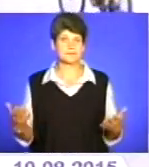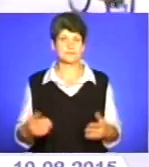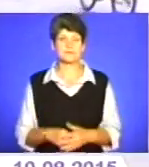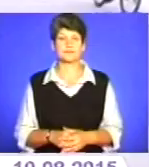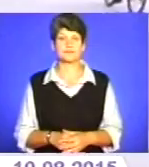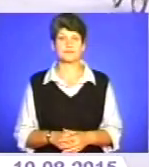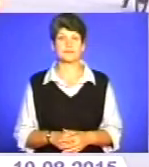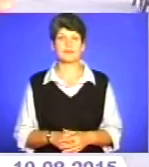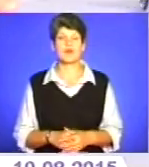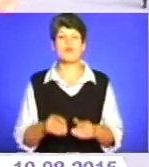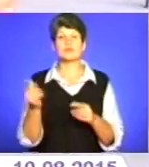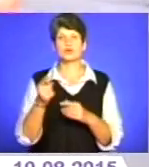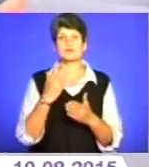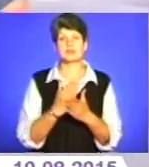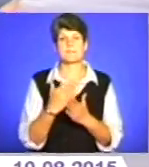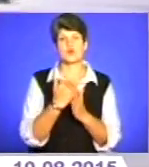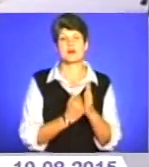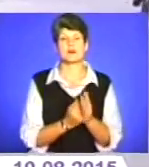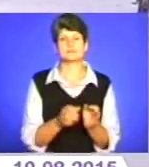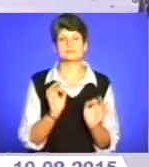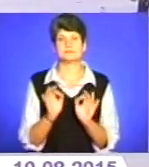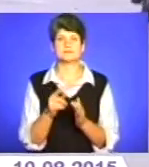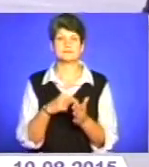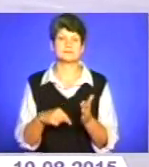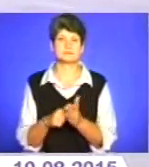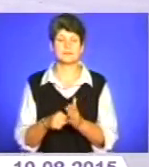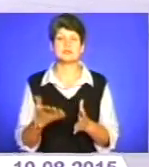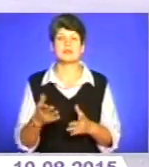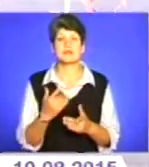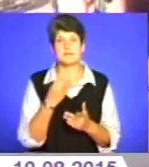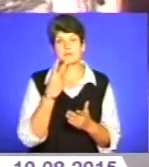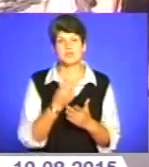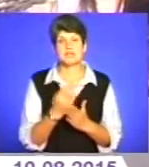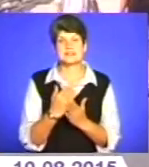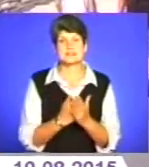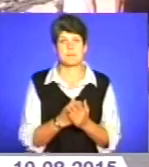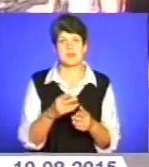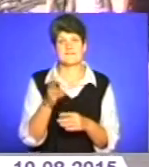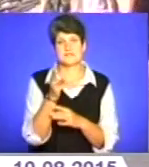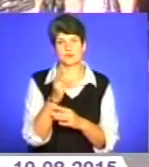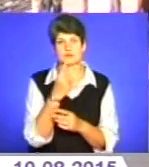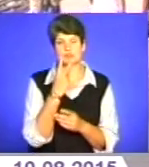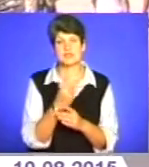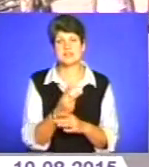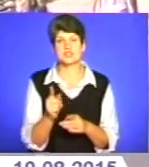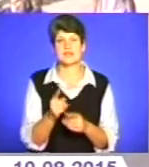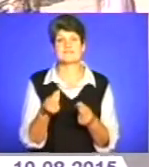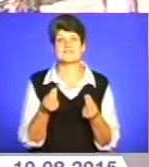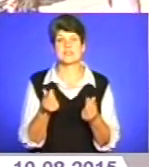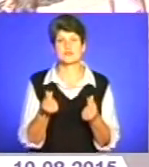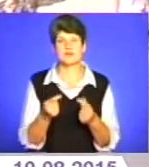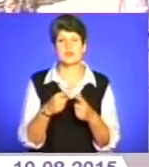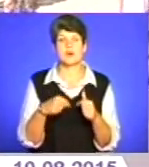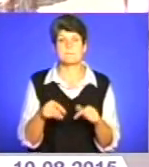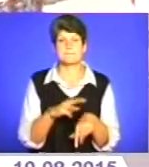У Тернополі діє програма «Безпечне місто», яка передбачає створення системи відеопостереження та фінансування правоохоронних органів та